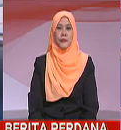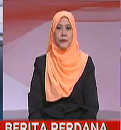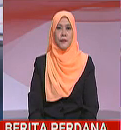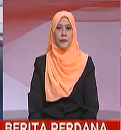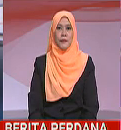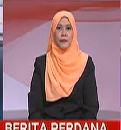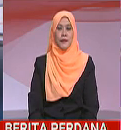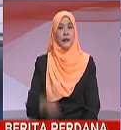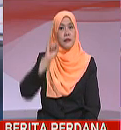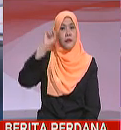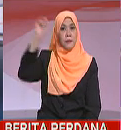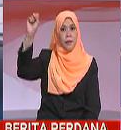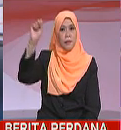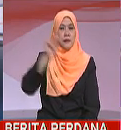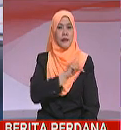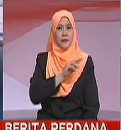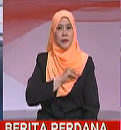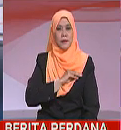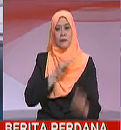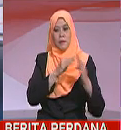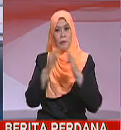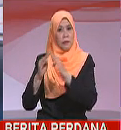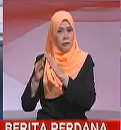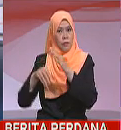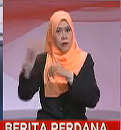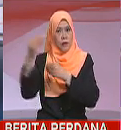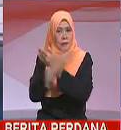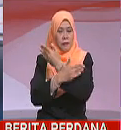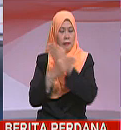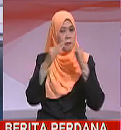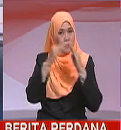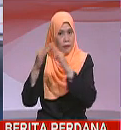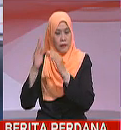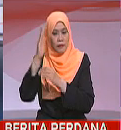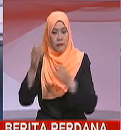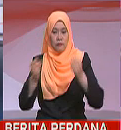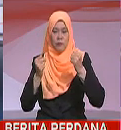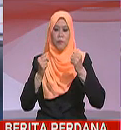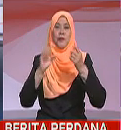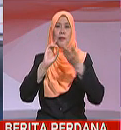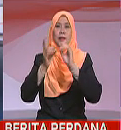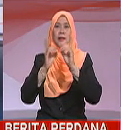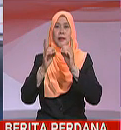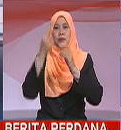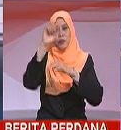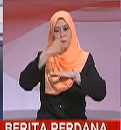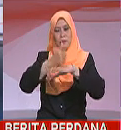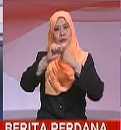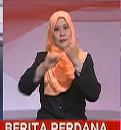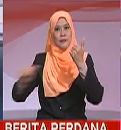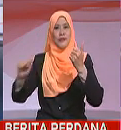Mbak ini Sabah Kementerian Pembangunan luar Bandar negeri itu akan memantapkan kemahiran digital jawatan kuasa pengurusan